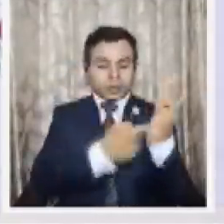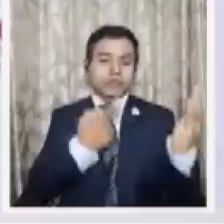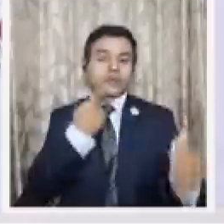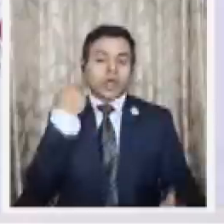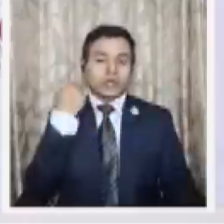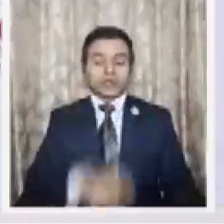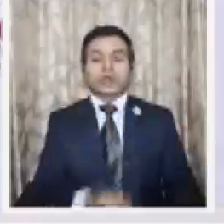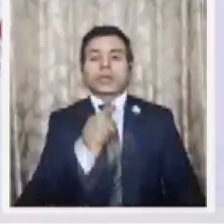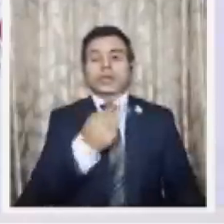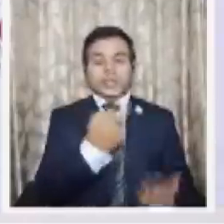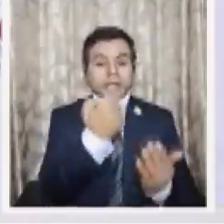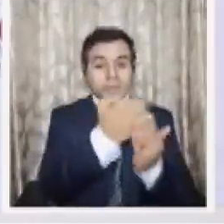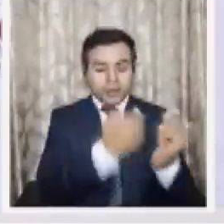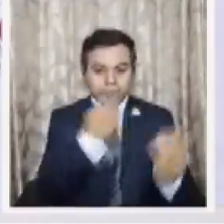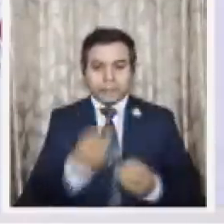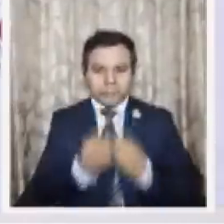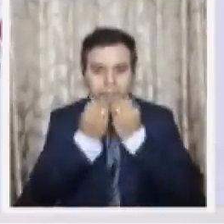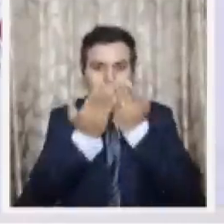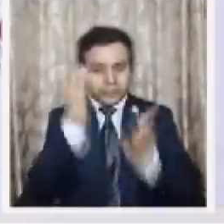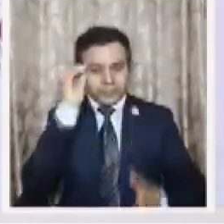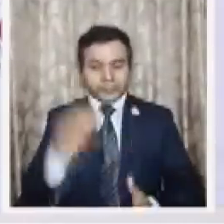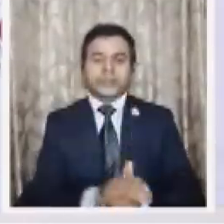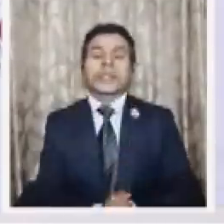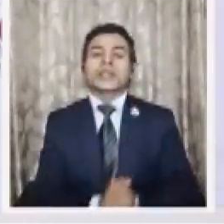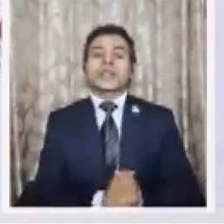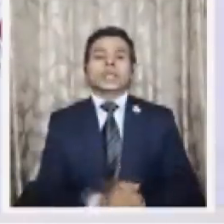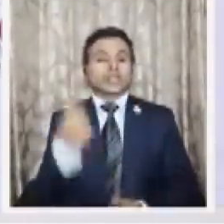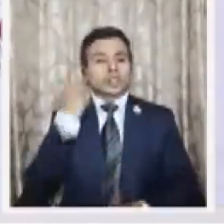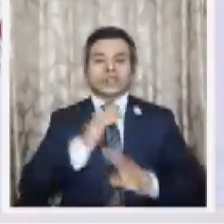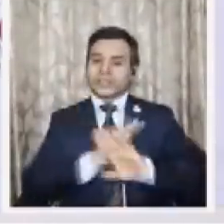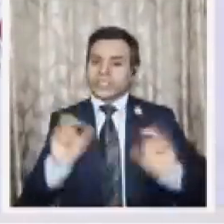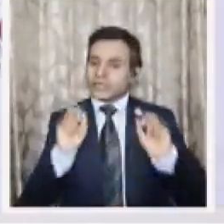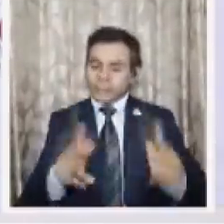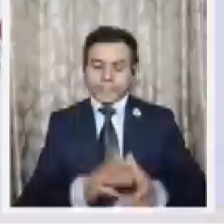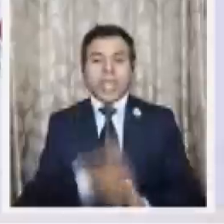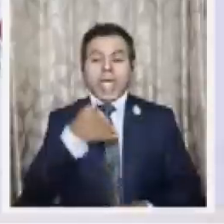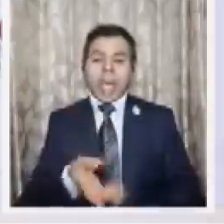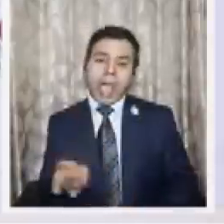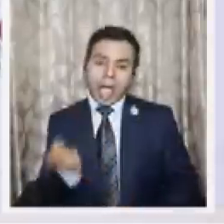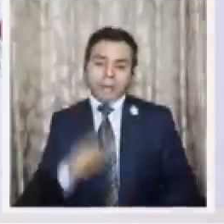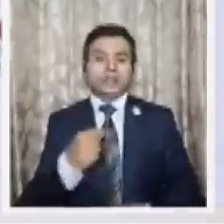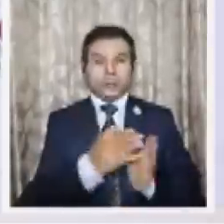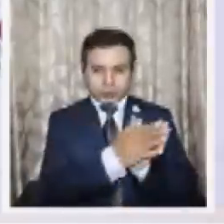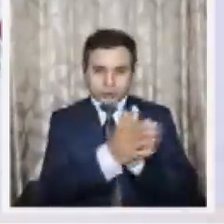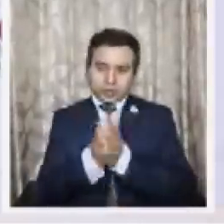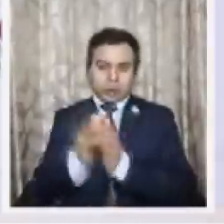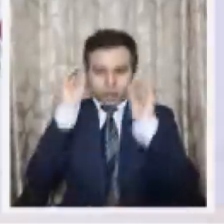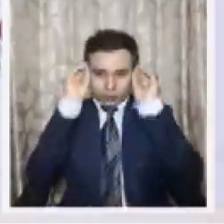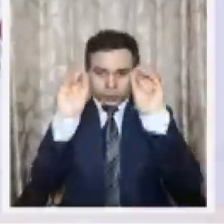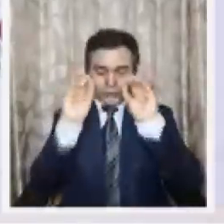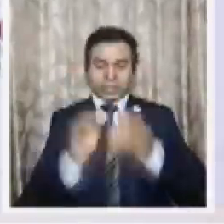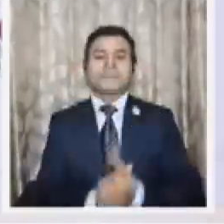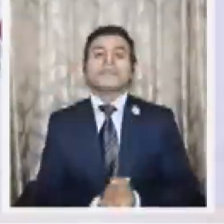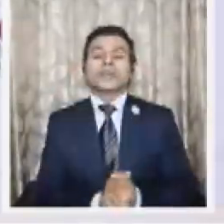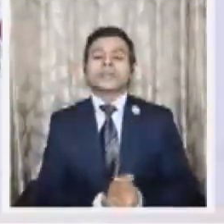এই ছিল আমাদের কাছে তথ্য। তথ্য শেষ করবার আগে জানাই, প্রতিনিয়তই আমাদের চিকিৎসক যারা সম্মুখ যোদ্ধা